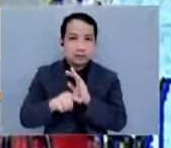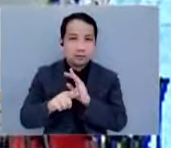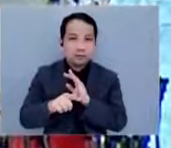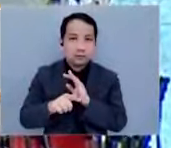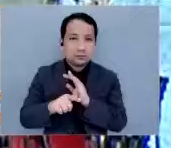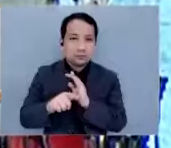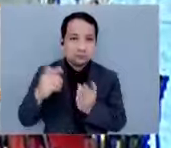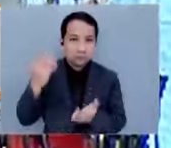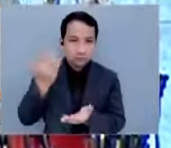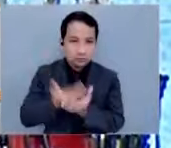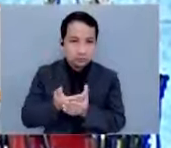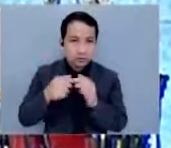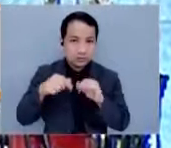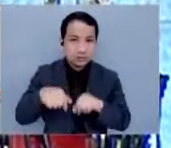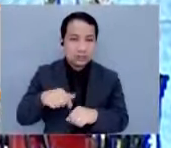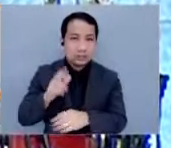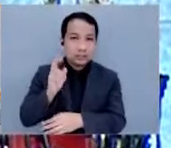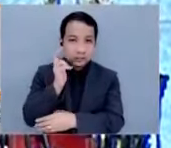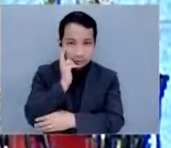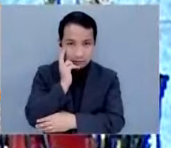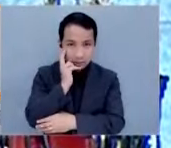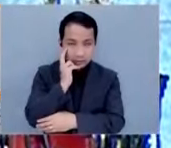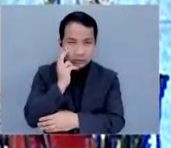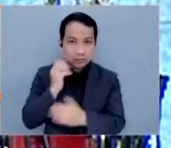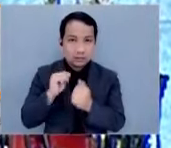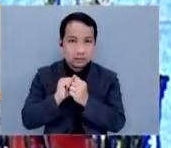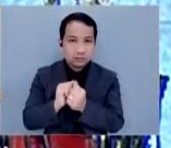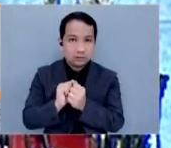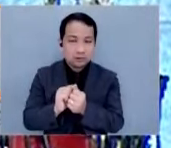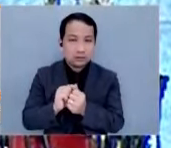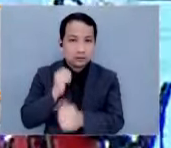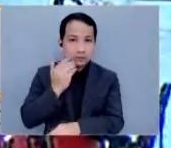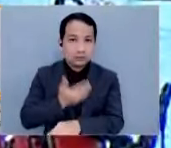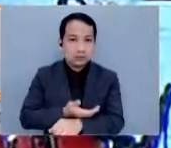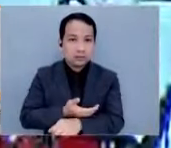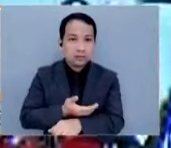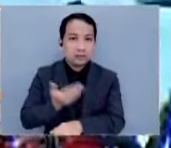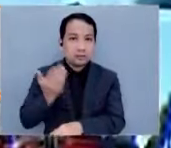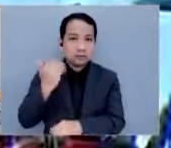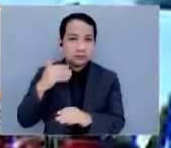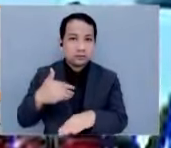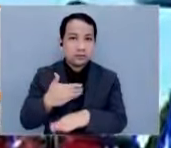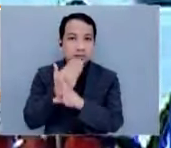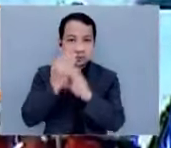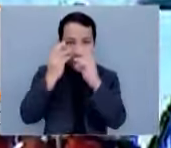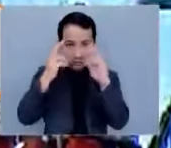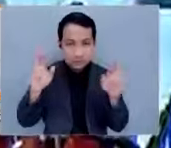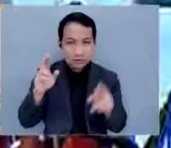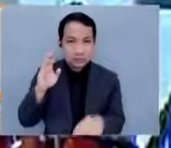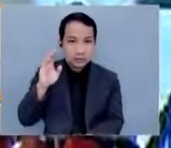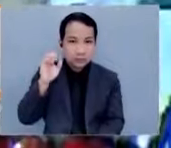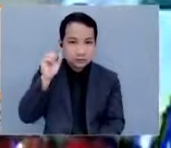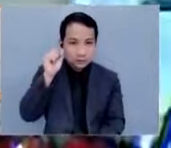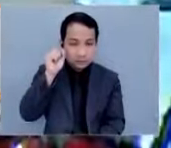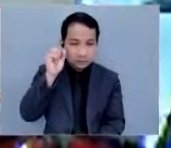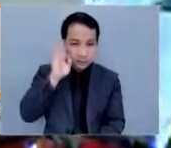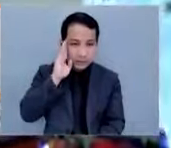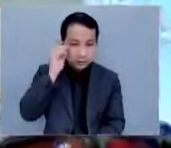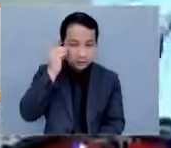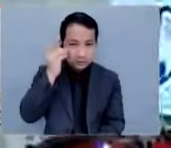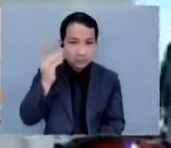nga itong si dating Pangulong Duterte kasama ang kanyang anak na si Davao City Mayor Basti Duterte at kasama rin si